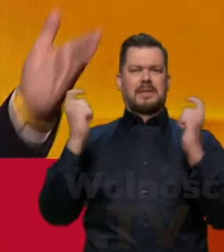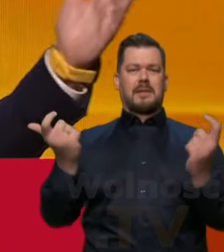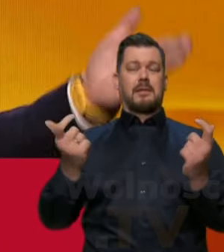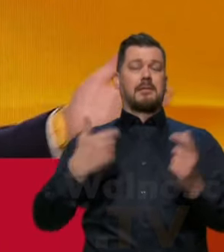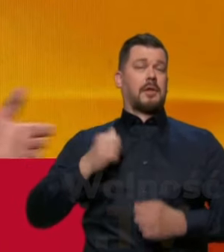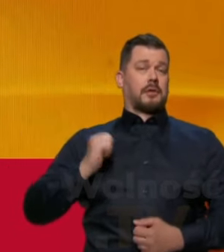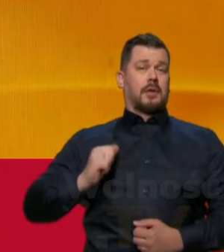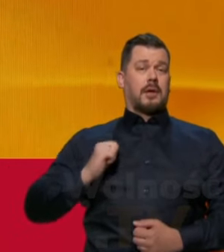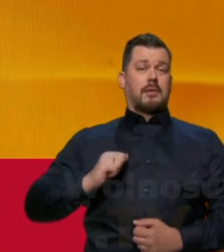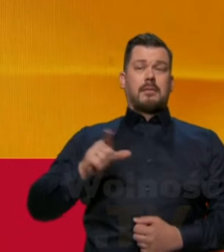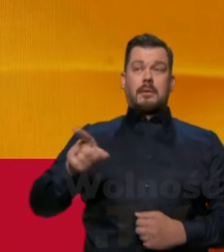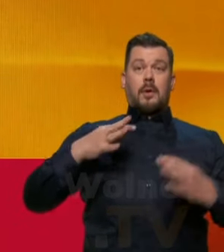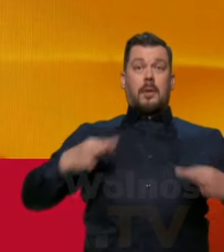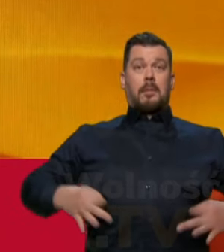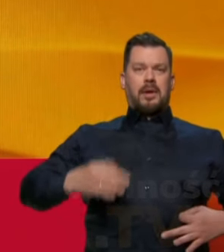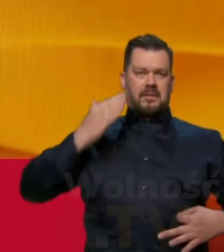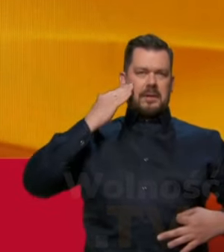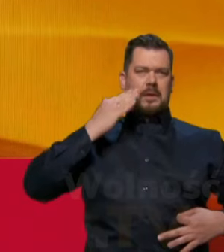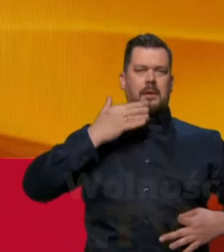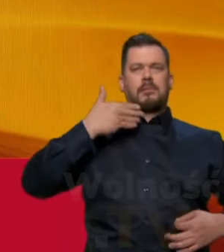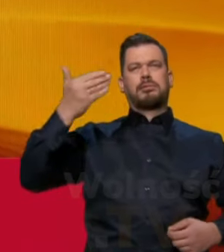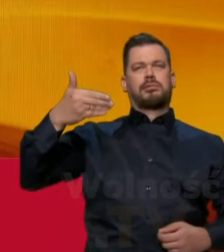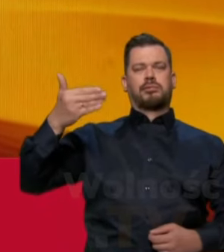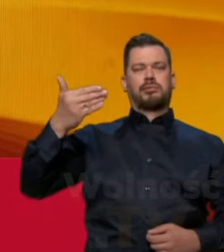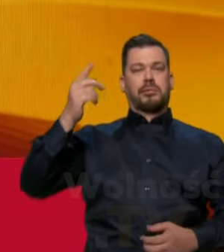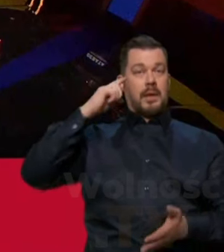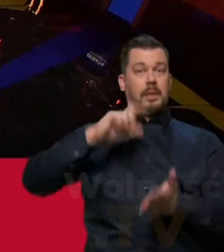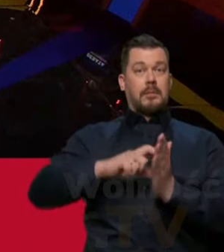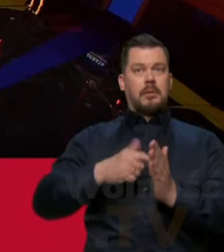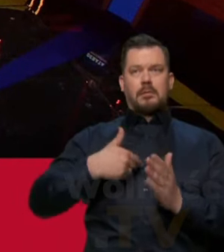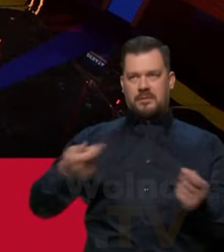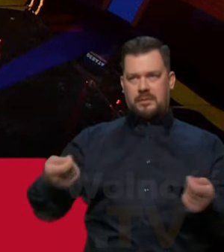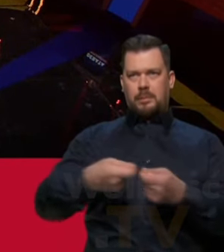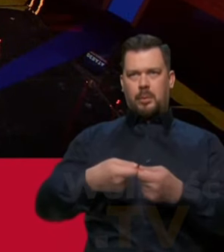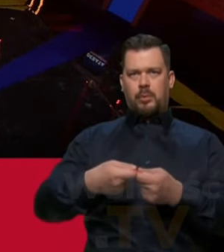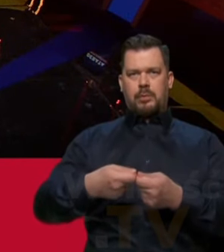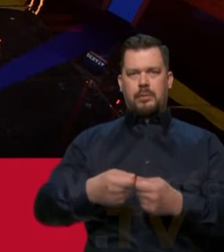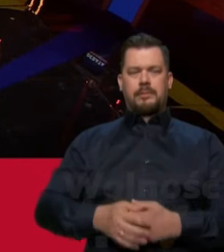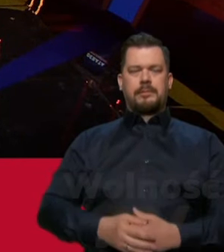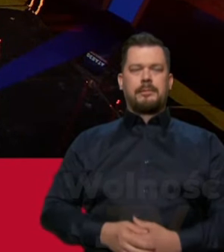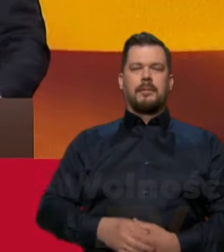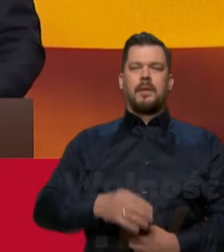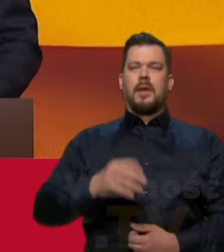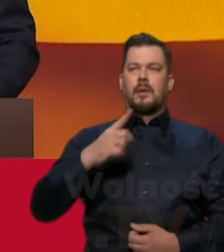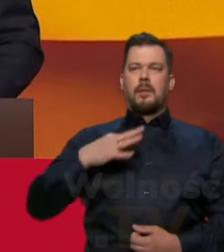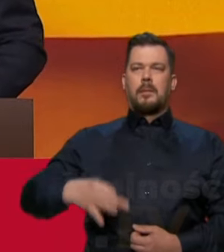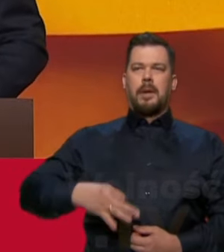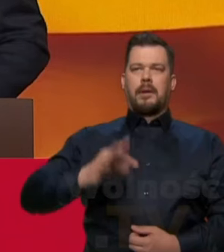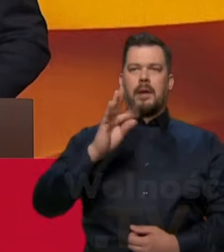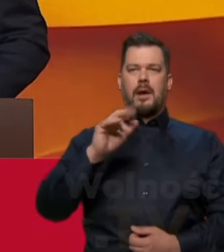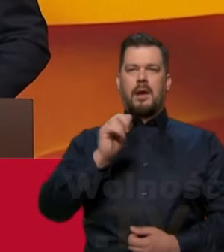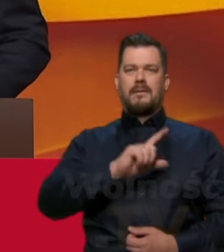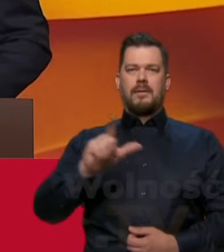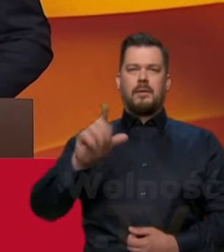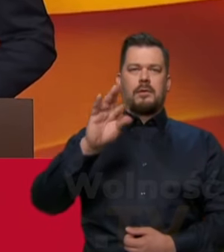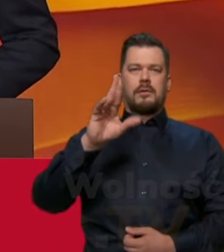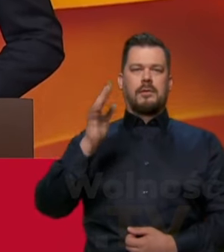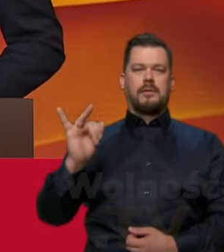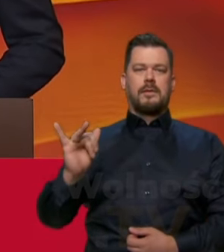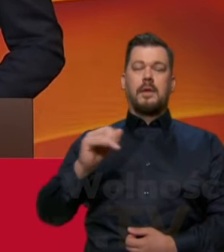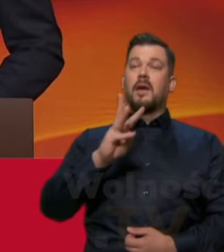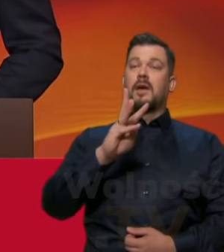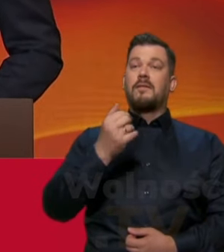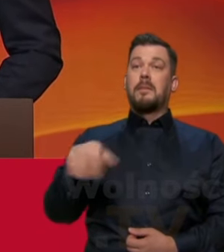na te zmiany. Wiem, że pani wie, ja dużo mówię o mieszkalnictwie, jestem gotów na współpracę. Pan Rafał Trzaskowski, bardzo dziękujemy za odpowiedź, a pan Przemysław